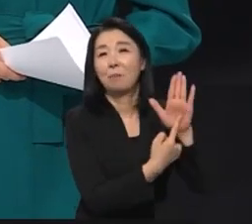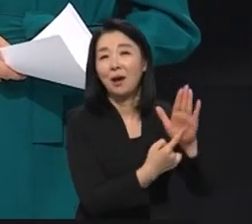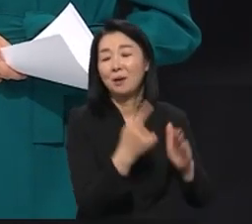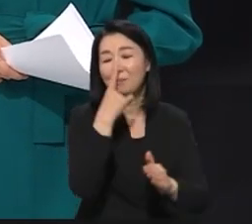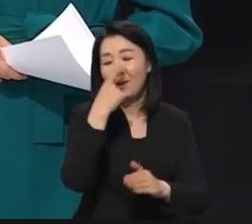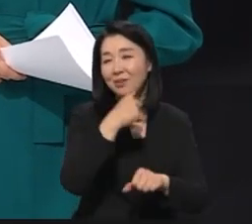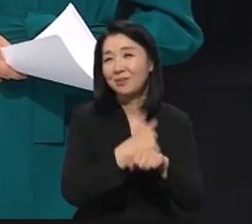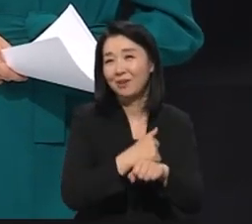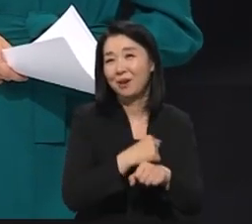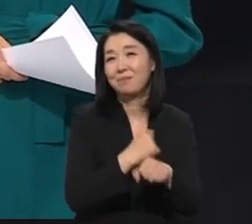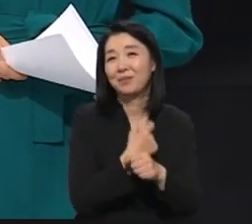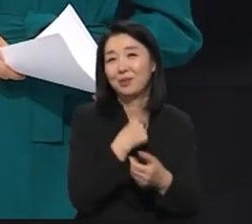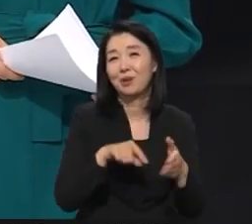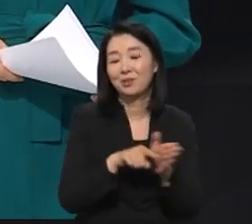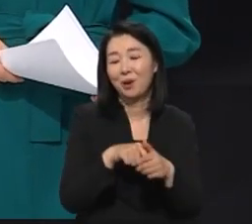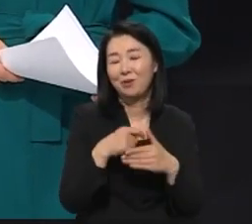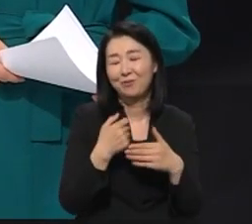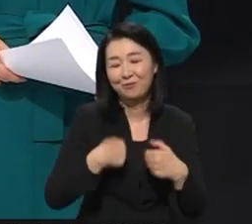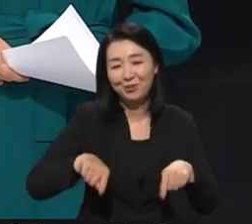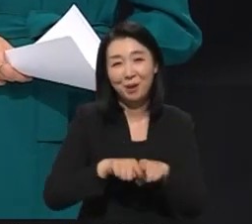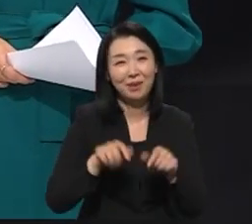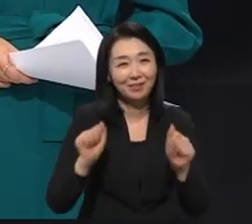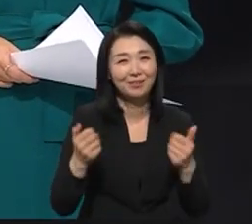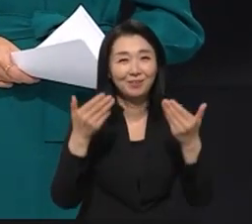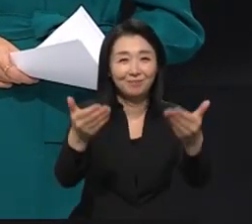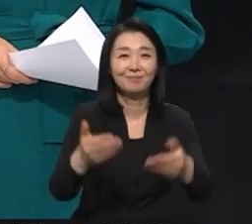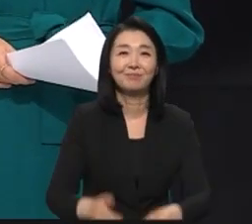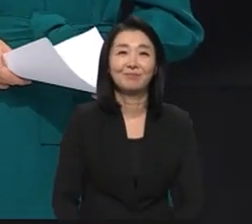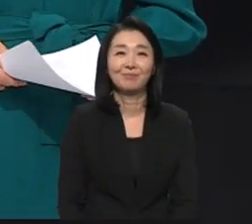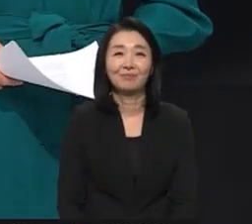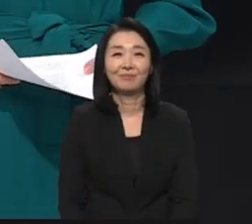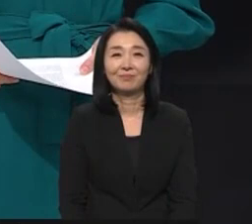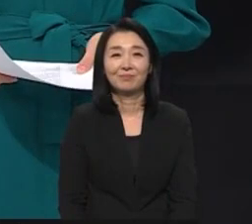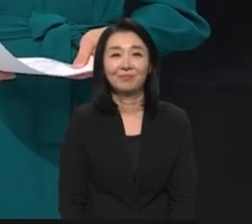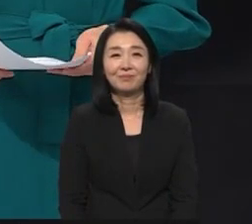멋진 결과를 만들어낼 수 있도록 다정해도 함께 응원하겠습니다